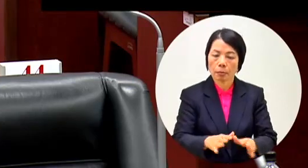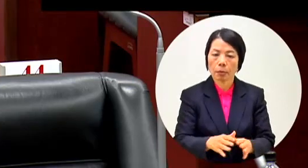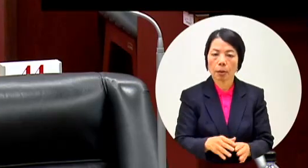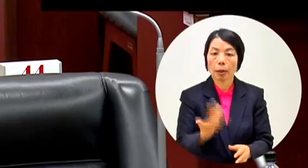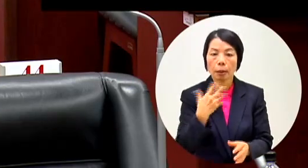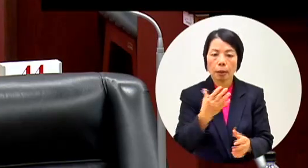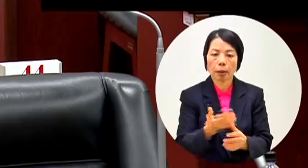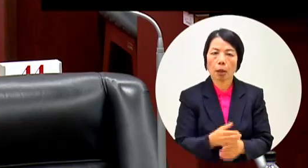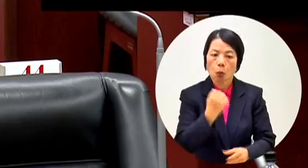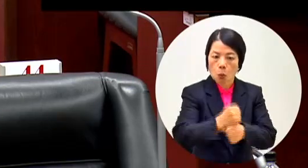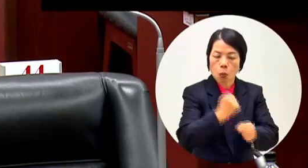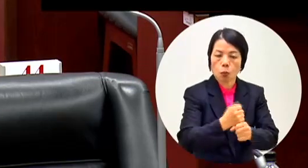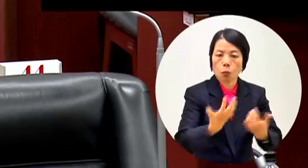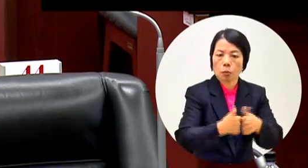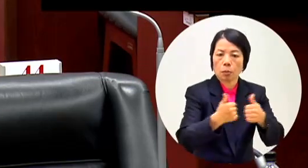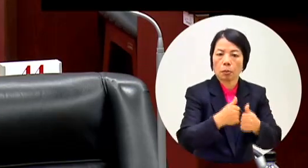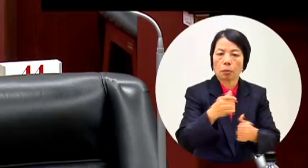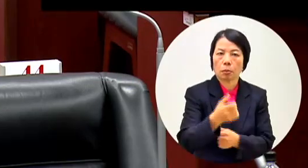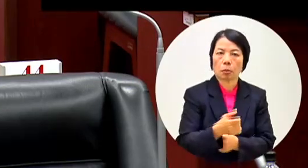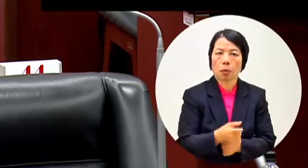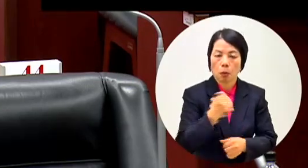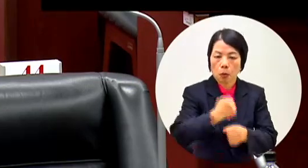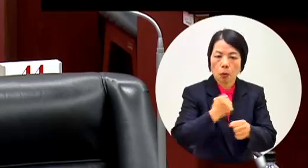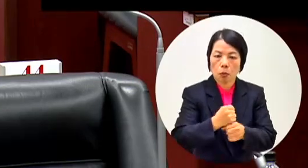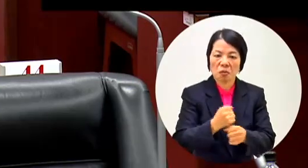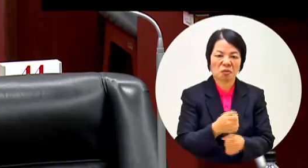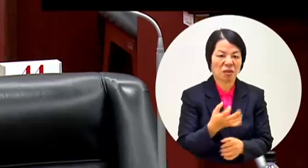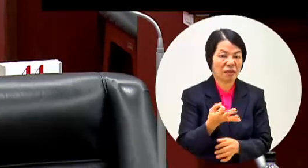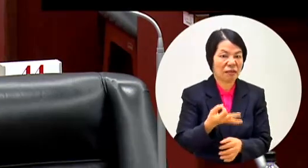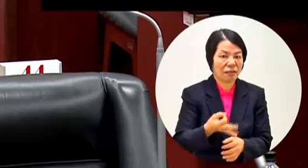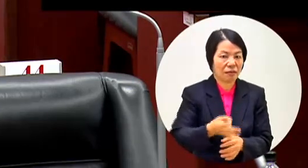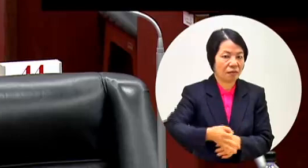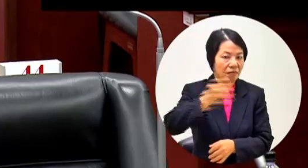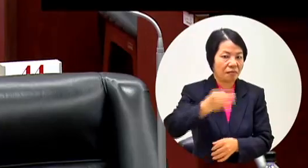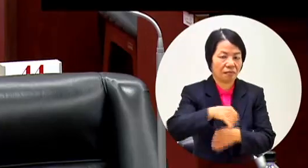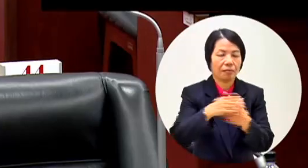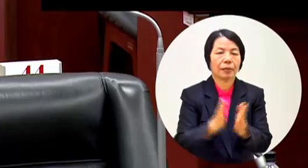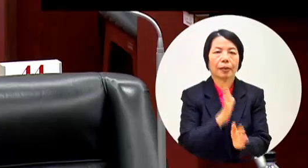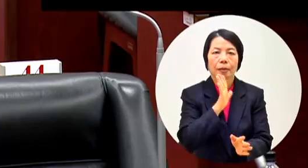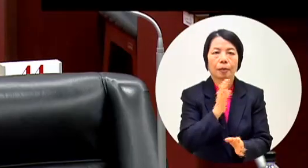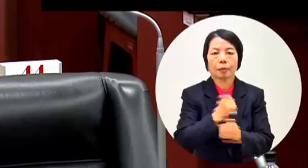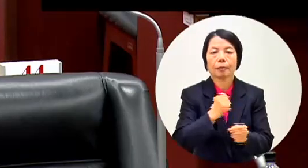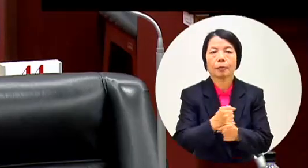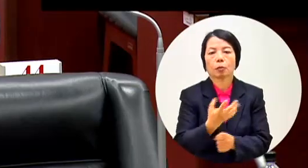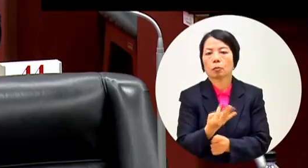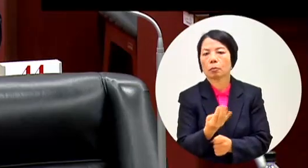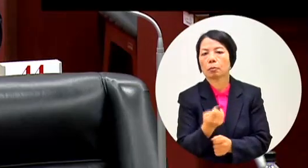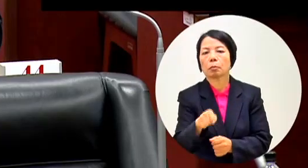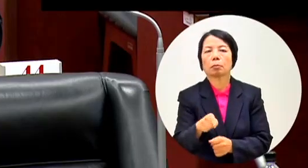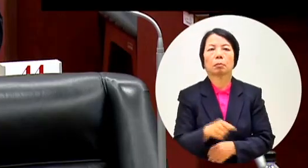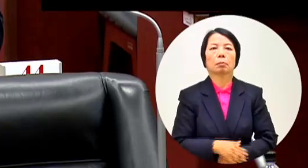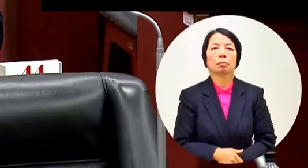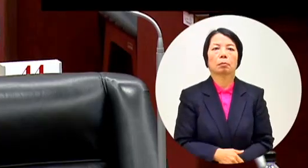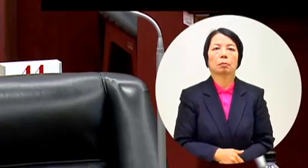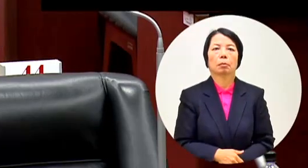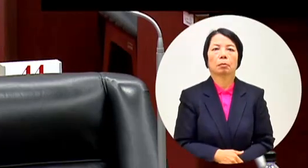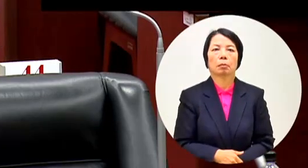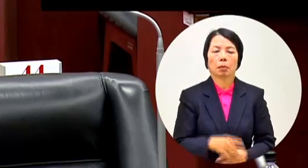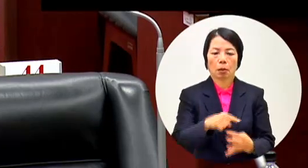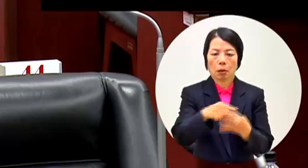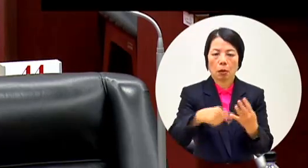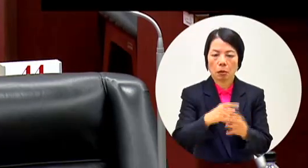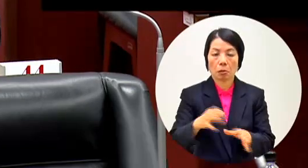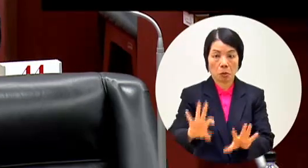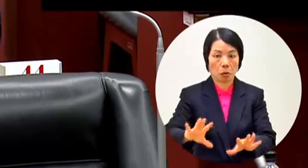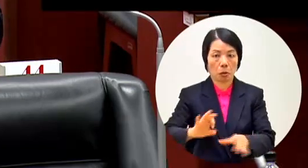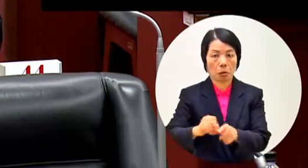就业这个是很重要。市长拜托，除了前提这第四件，为什么很多企业现在都是自动化，米工自动